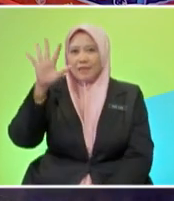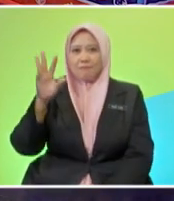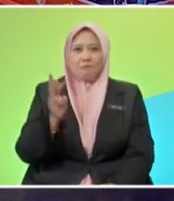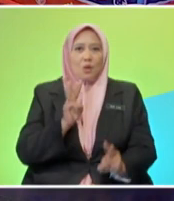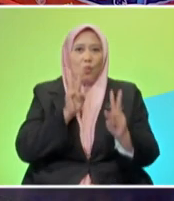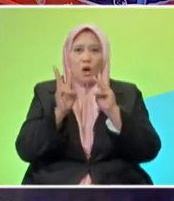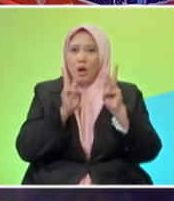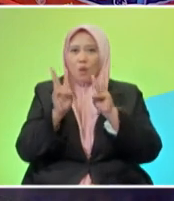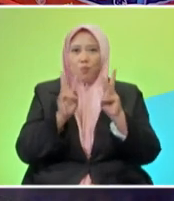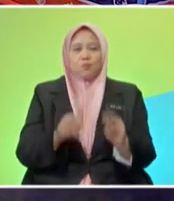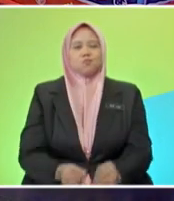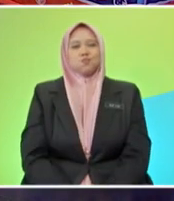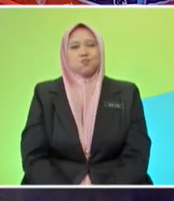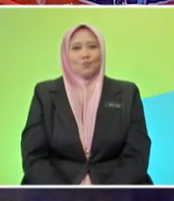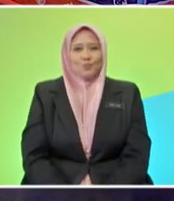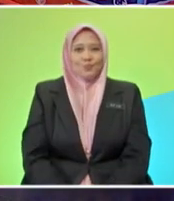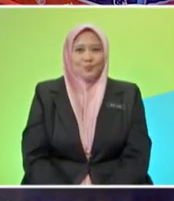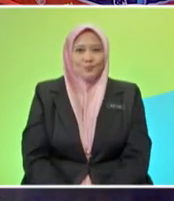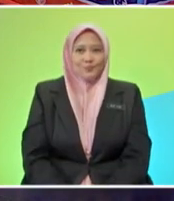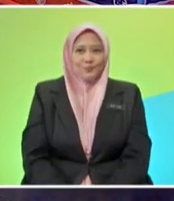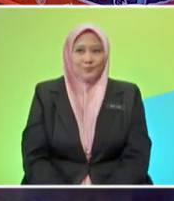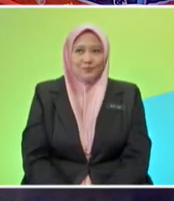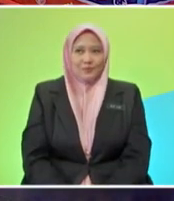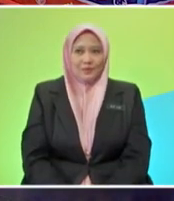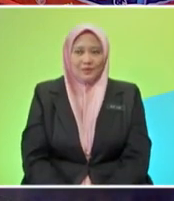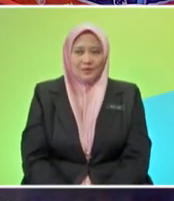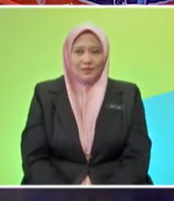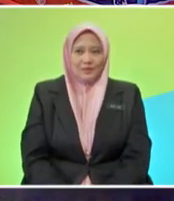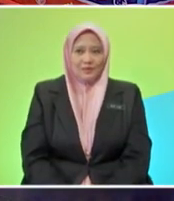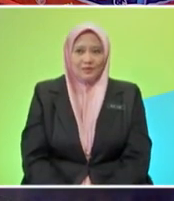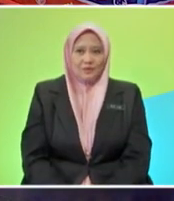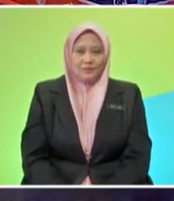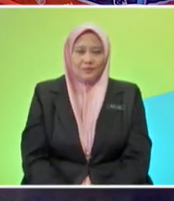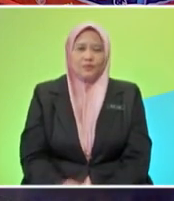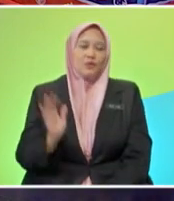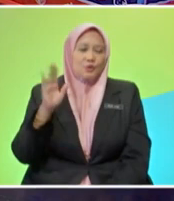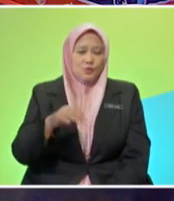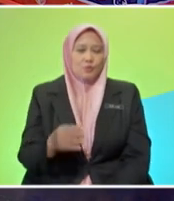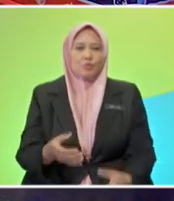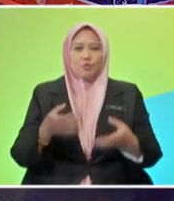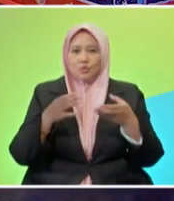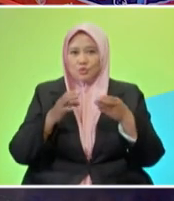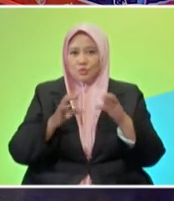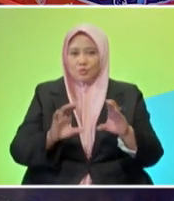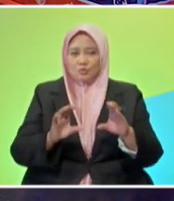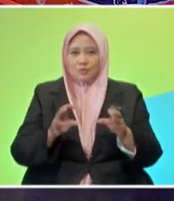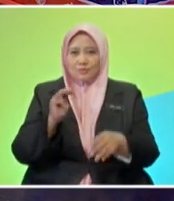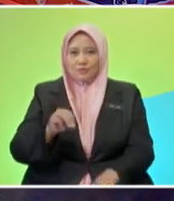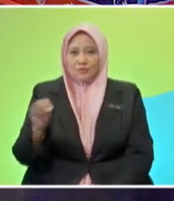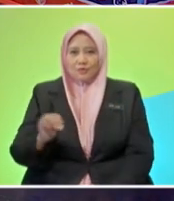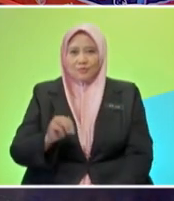Baik. Macam mana murid-murid lain? Teruja tak nak cuba lagi? Jom kita cuba, murid-murid yang berada di rumah juga. Jomlah sama-sama kita cuba.